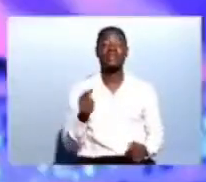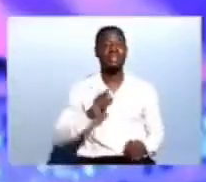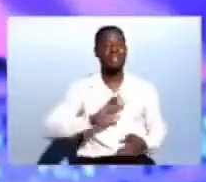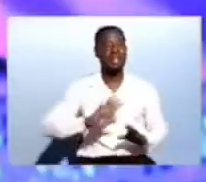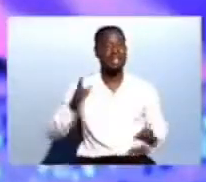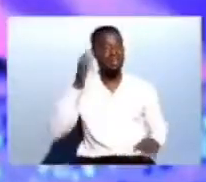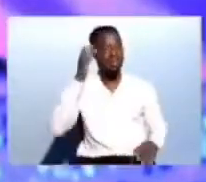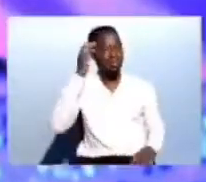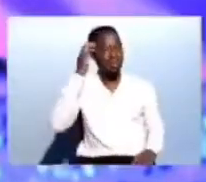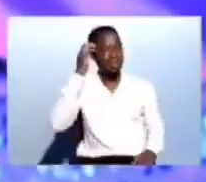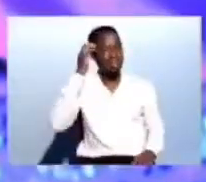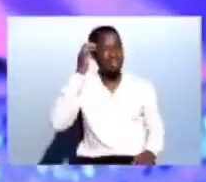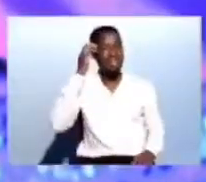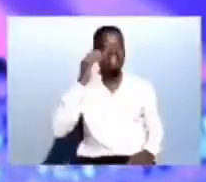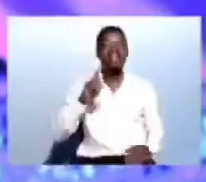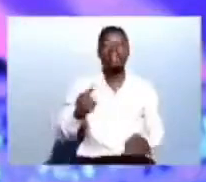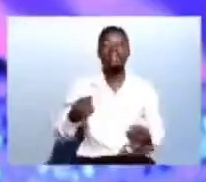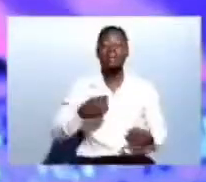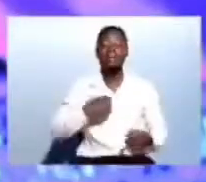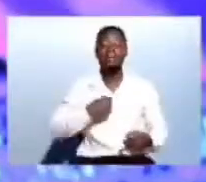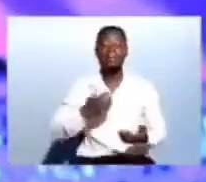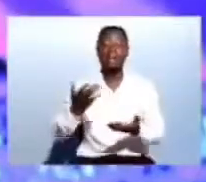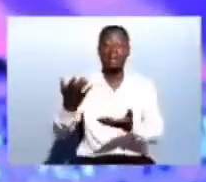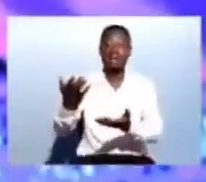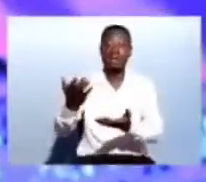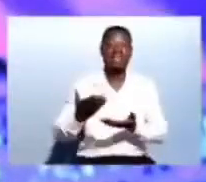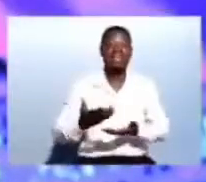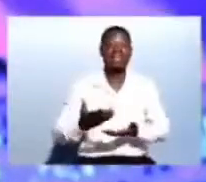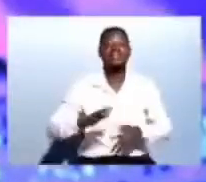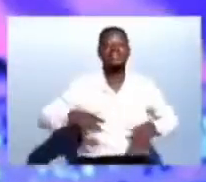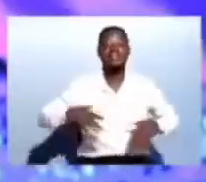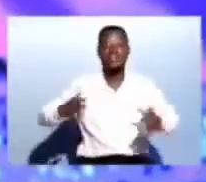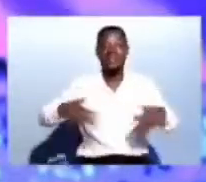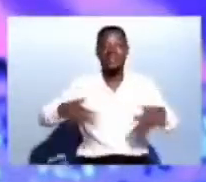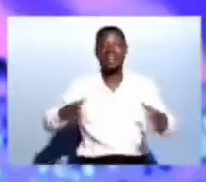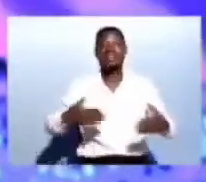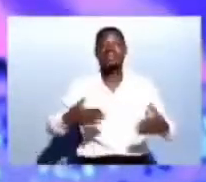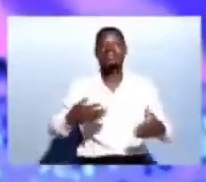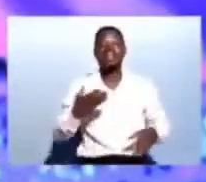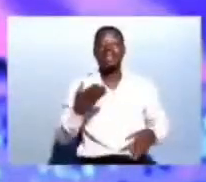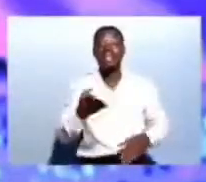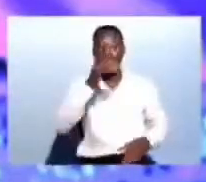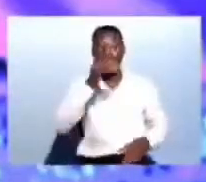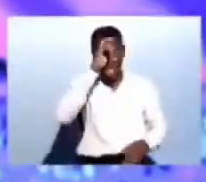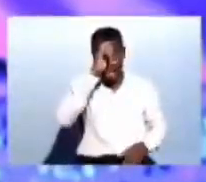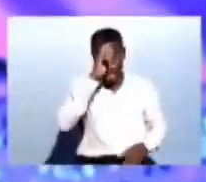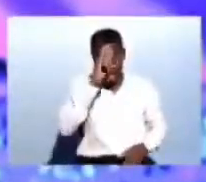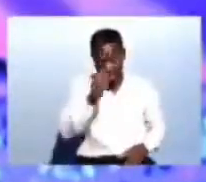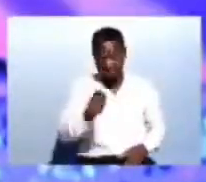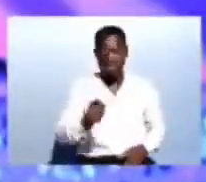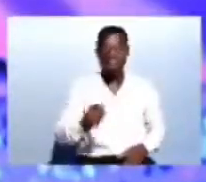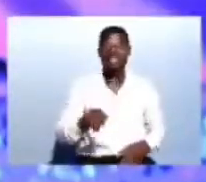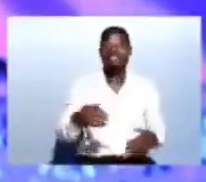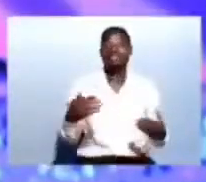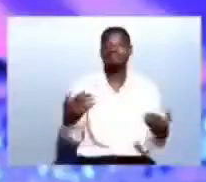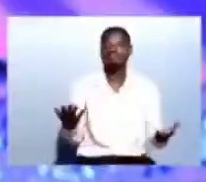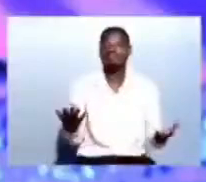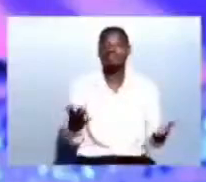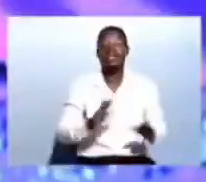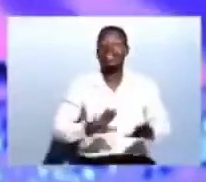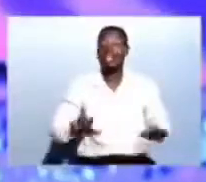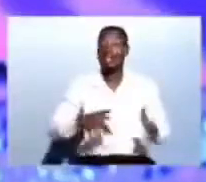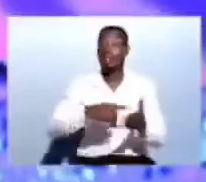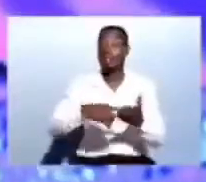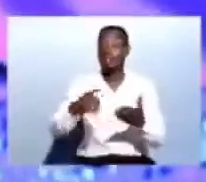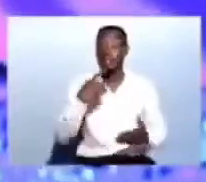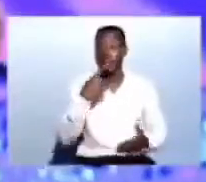umeshawahi waza namna ambavyo nitapokea kwa furaha? Ile heshima, yani sijui niiteje. Ah, nilishasema